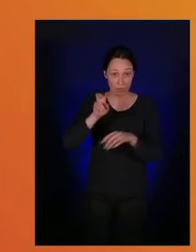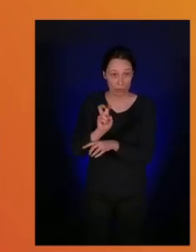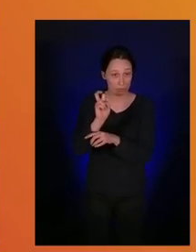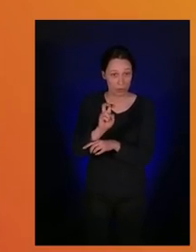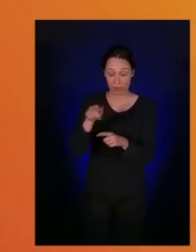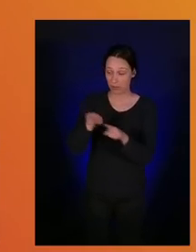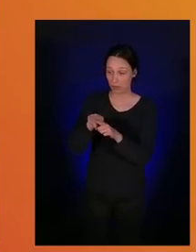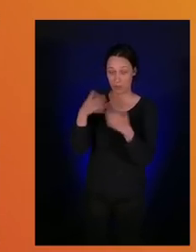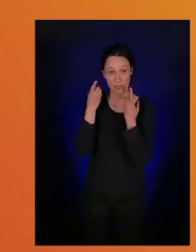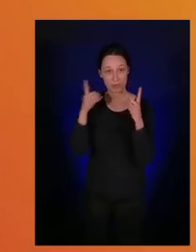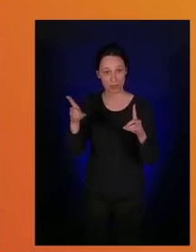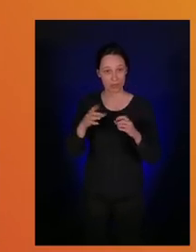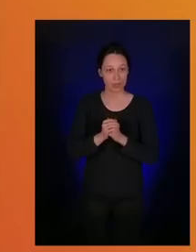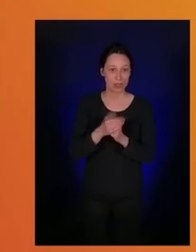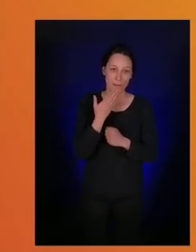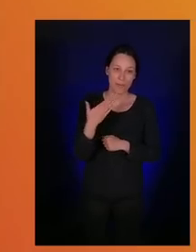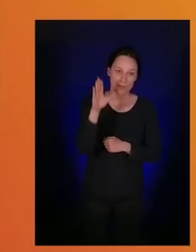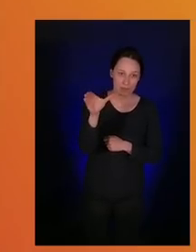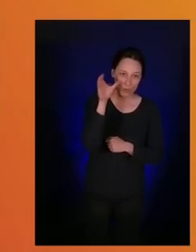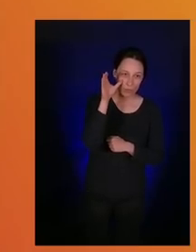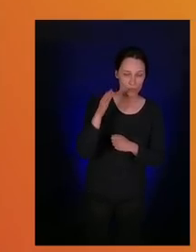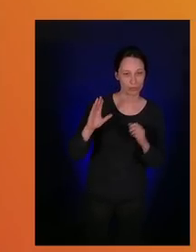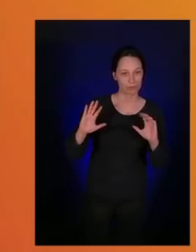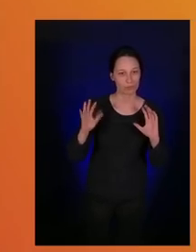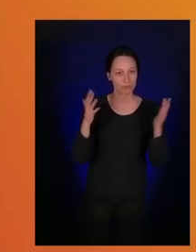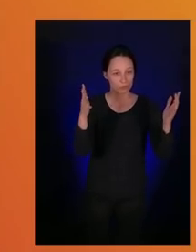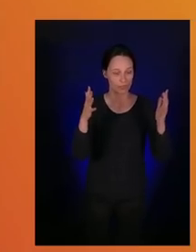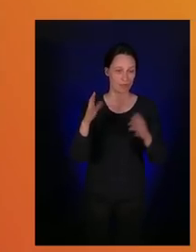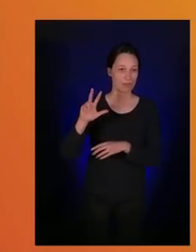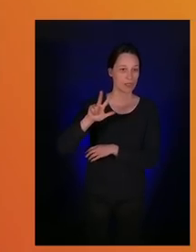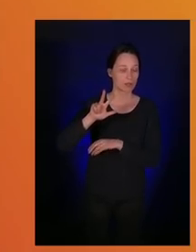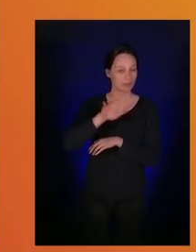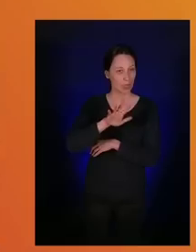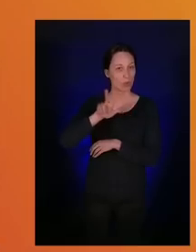écoute. Vive le 53e congrès, vive la CGT.